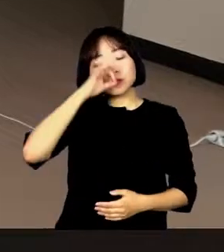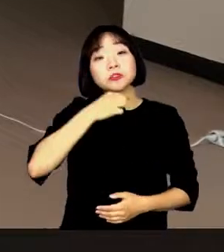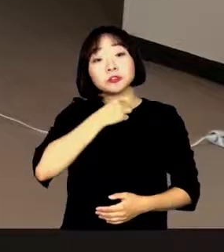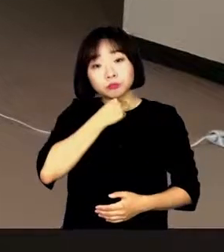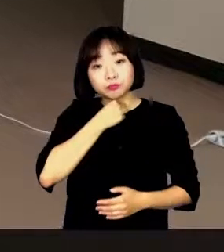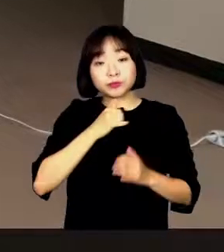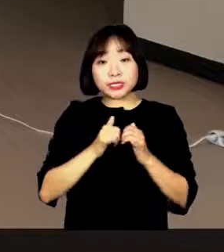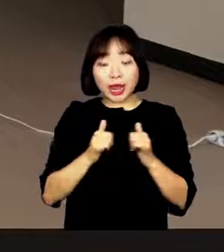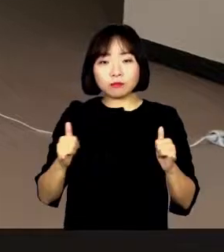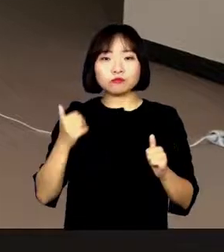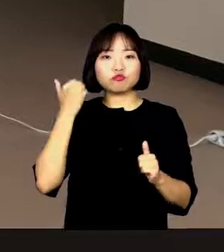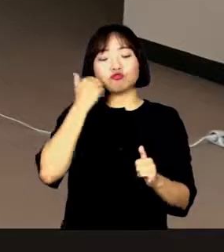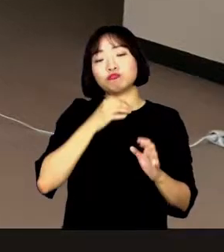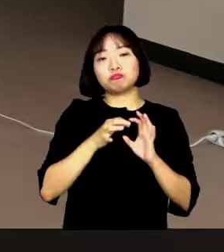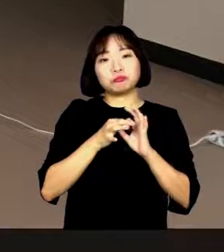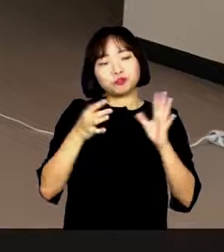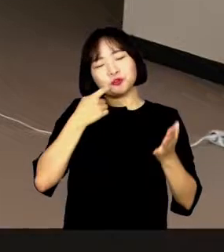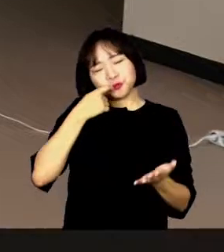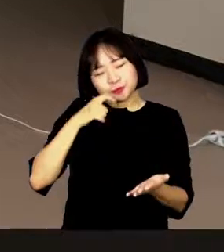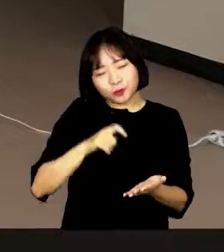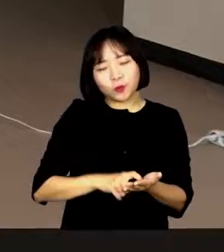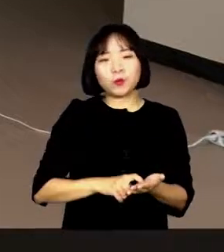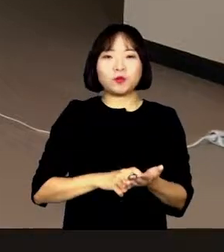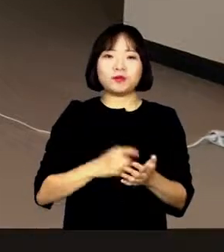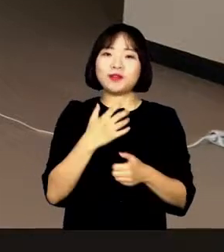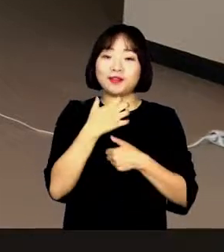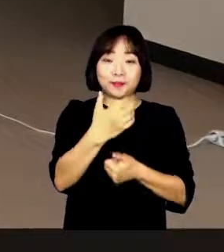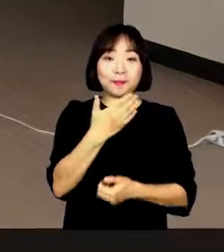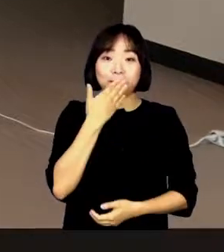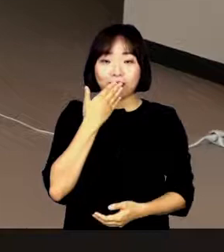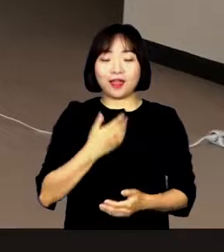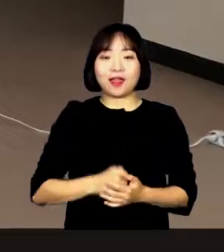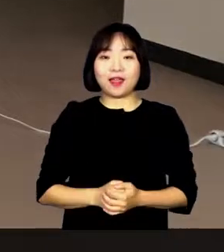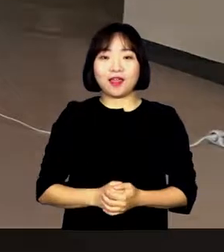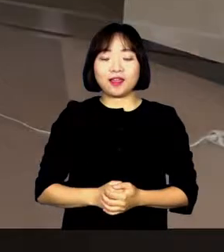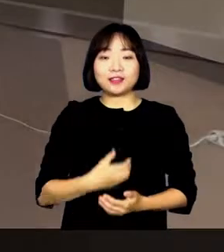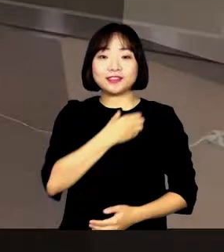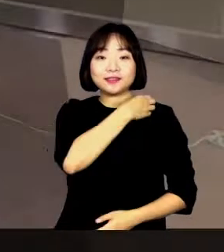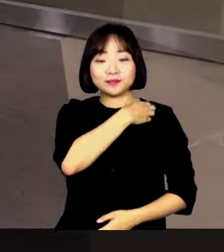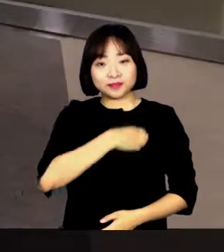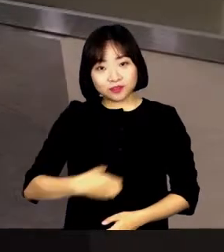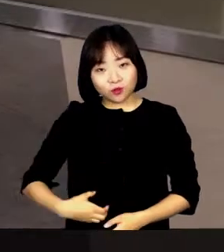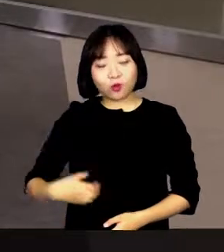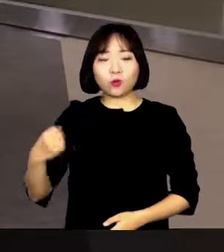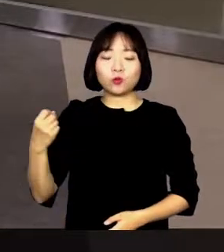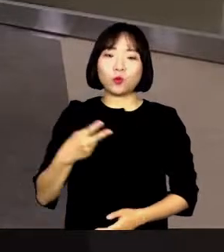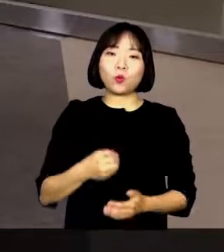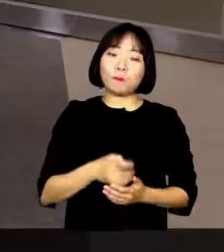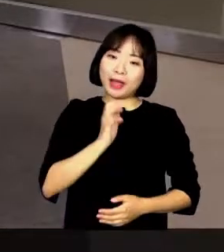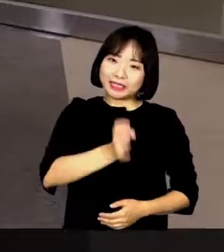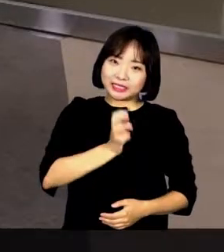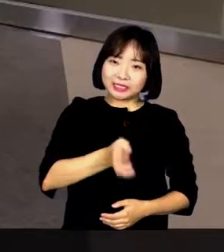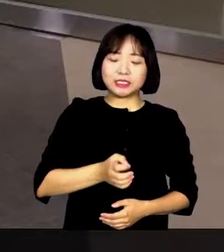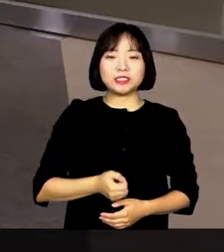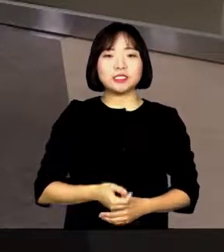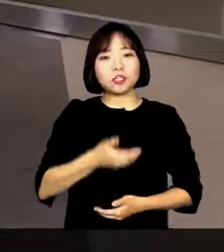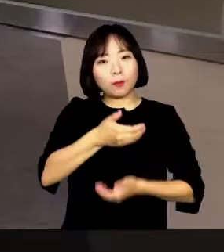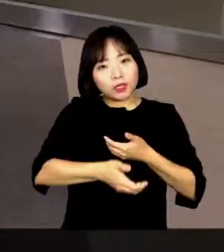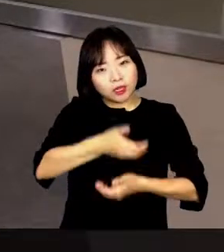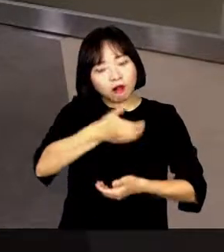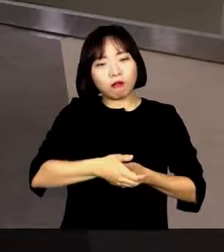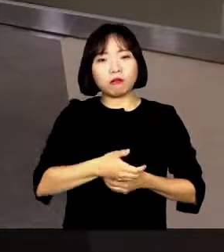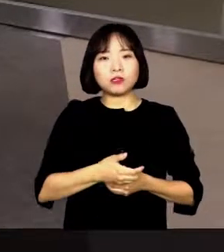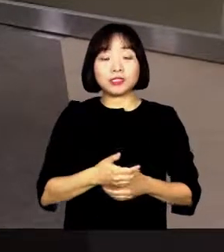상담을 희망하는 시민이라면 누구나 쉽고 편리하게 이용할 수 있으며 읍면동 주민자치센터와